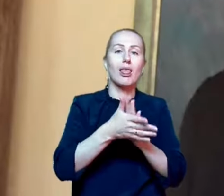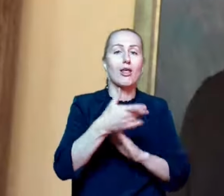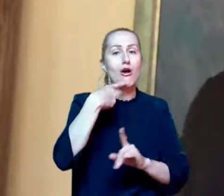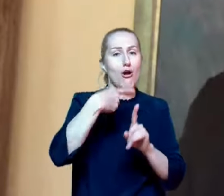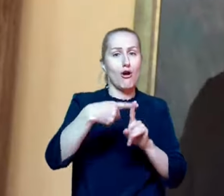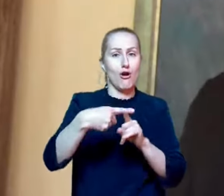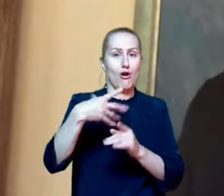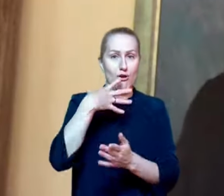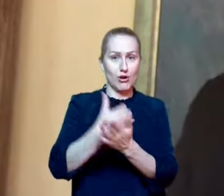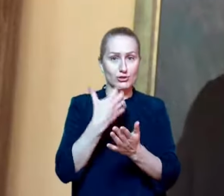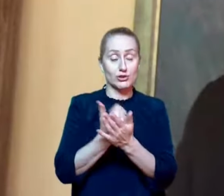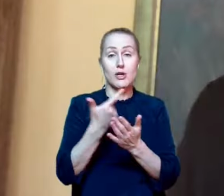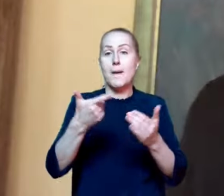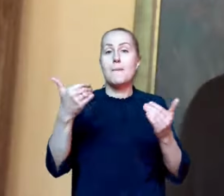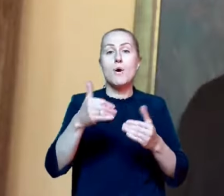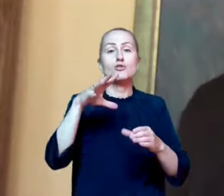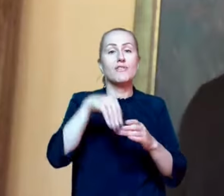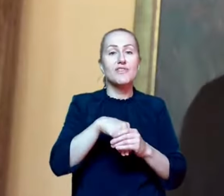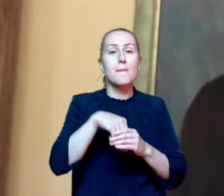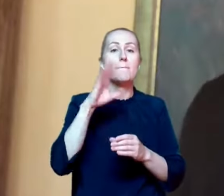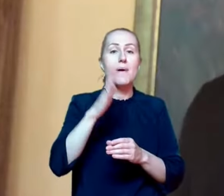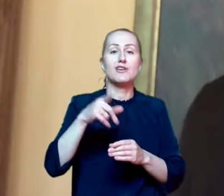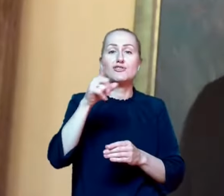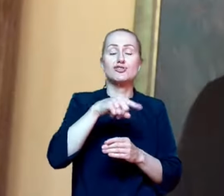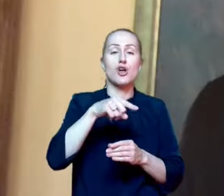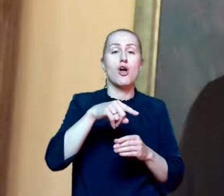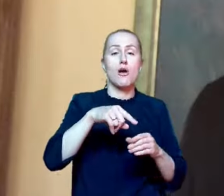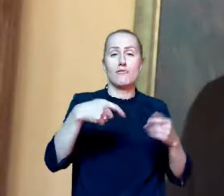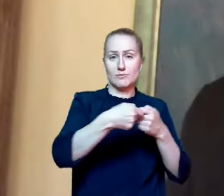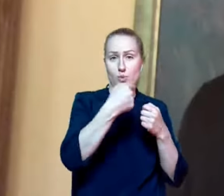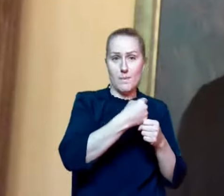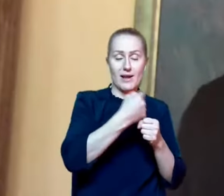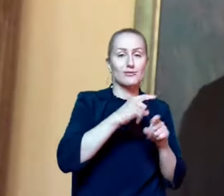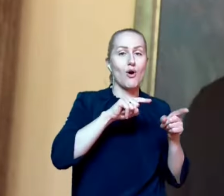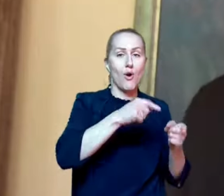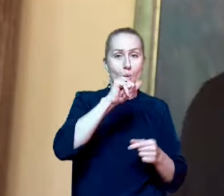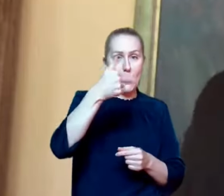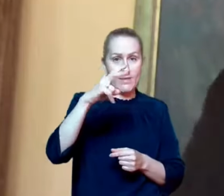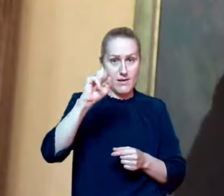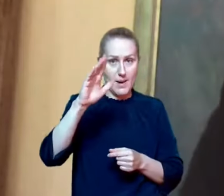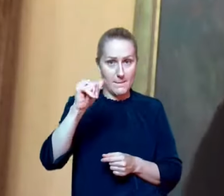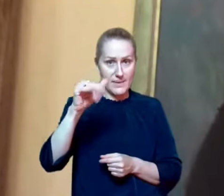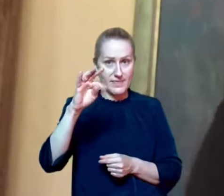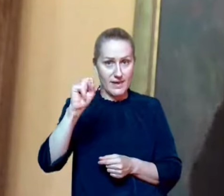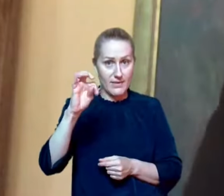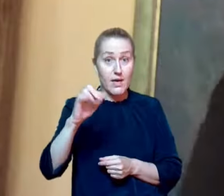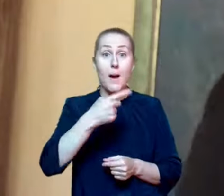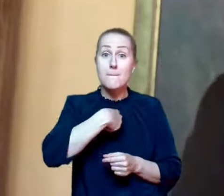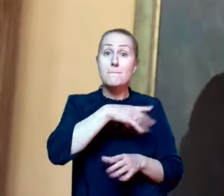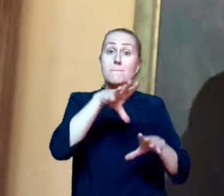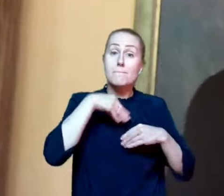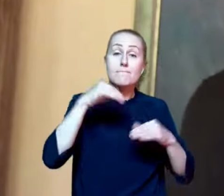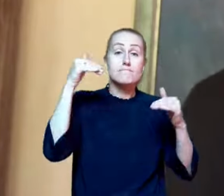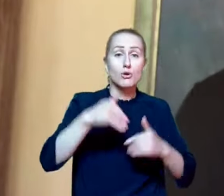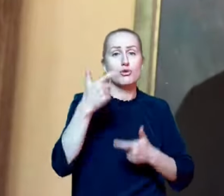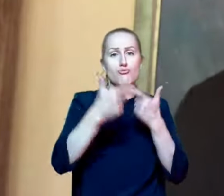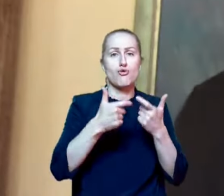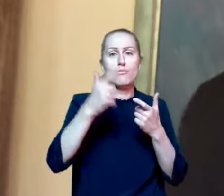we współpracy z organizacją UN Habitat możemy wspólnie wypracować najlepszą